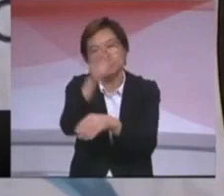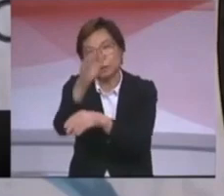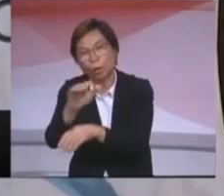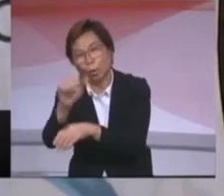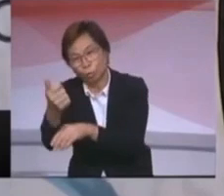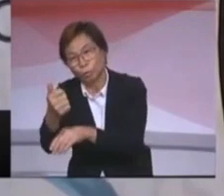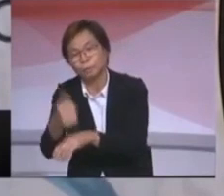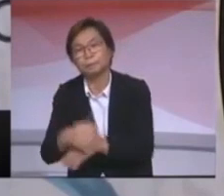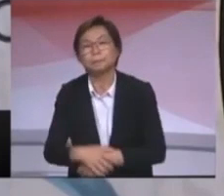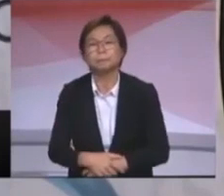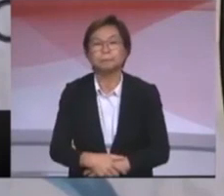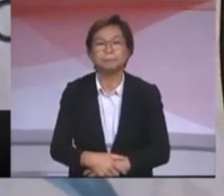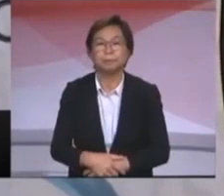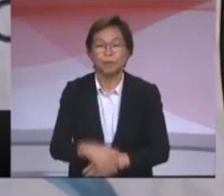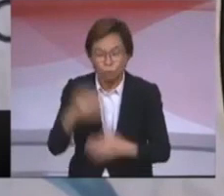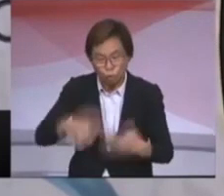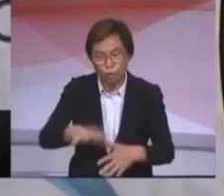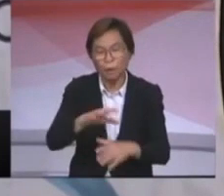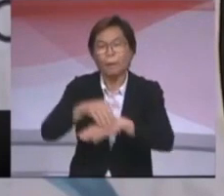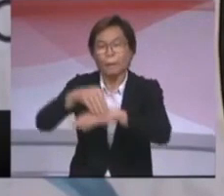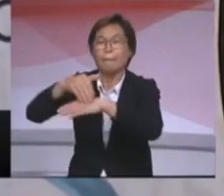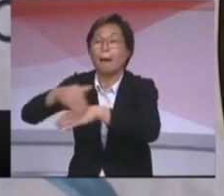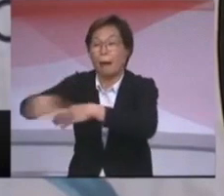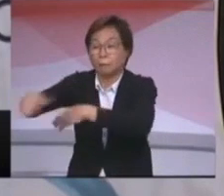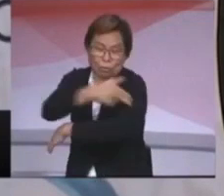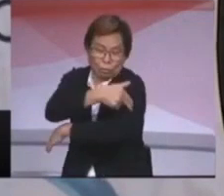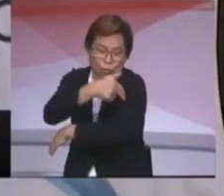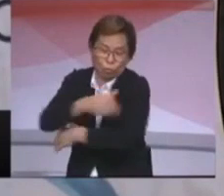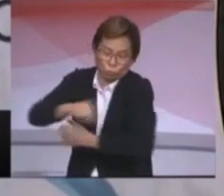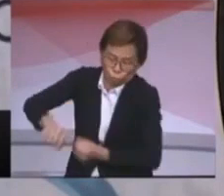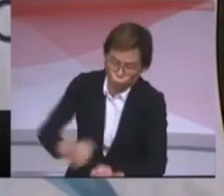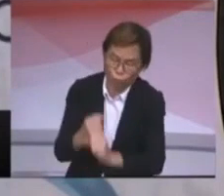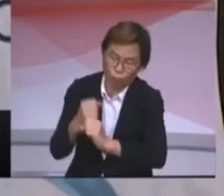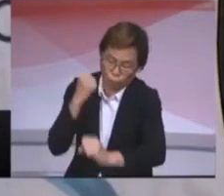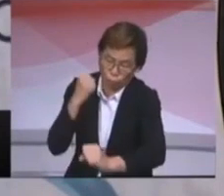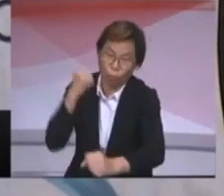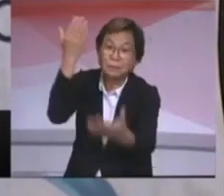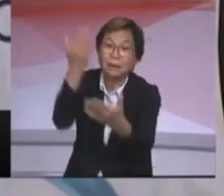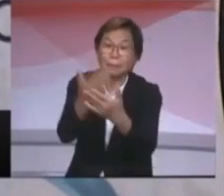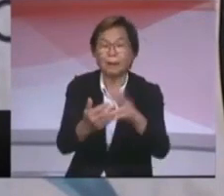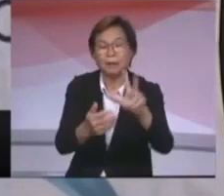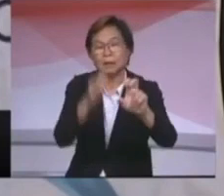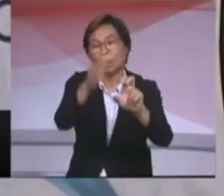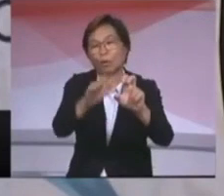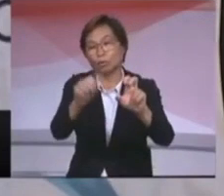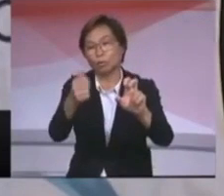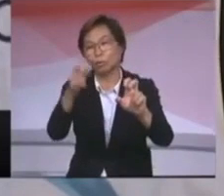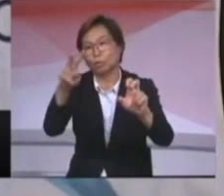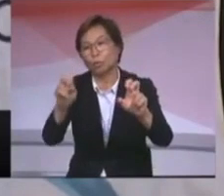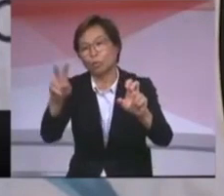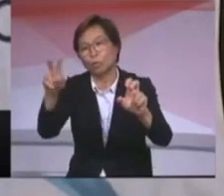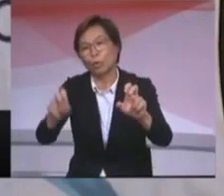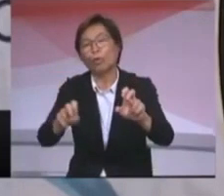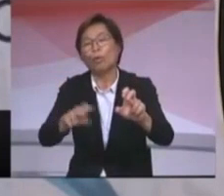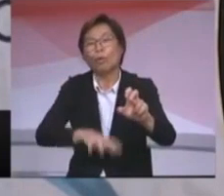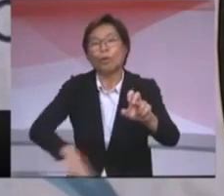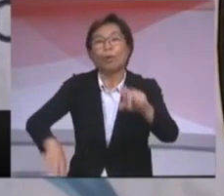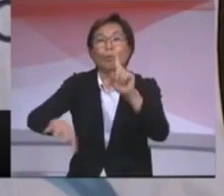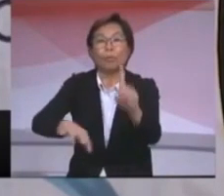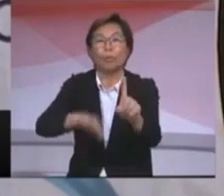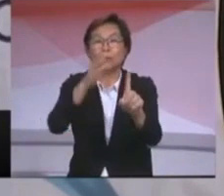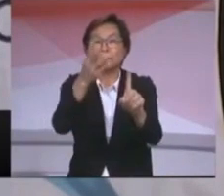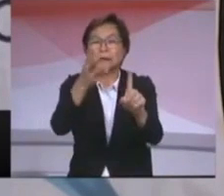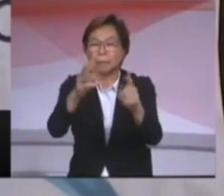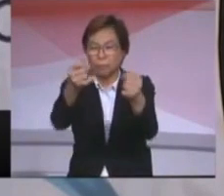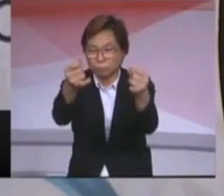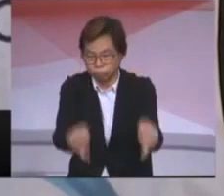Oktober 2020. Mereka telah dimasukkan ke Hospital Sungai Buloh. Sehingga 30 Oktober 2020, sejumlah